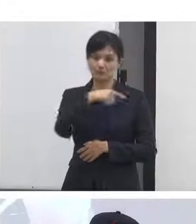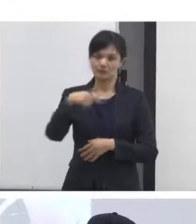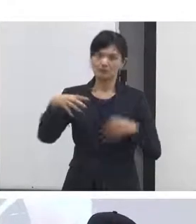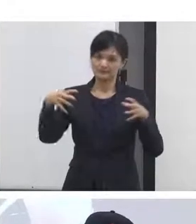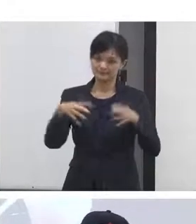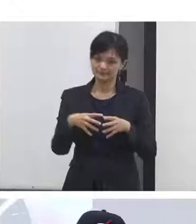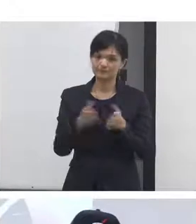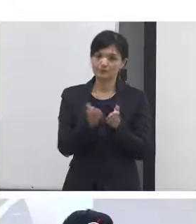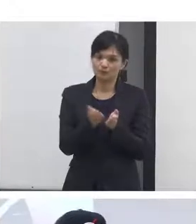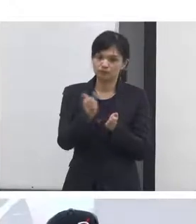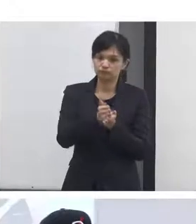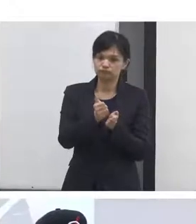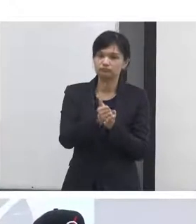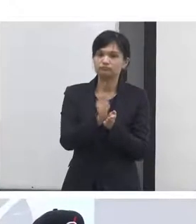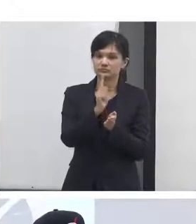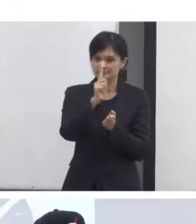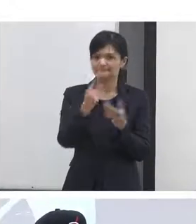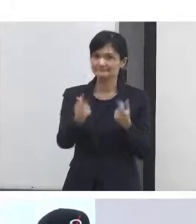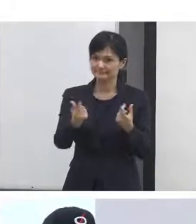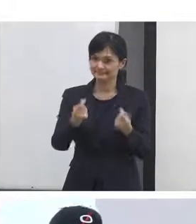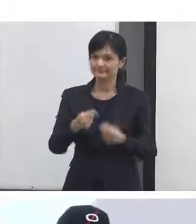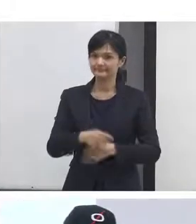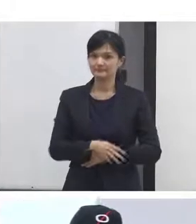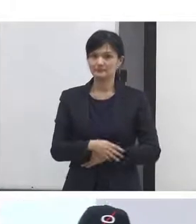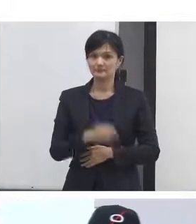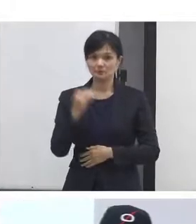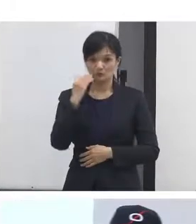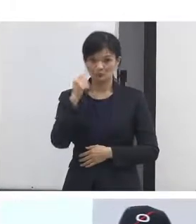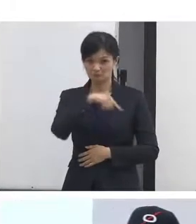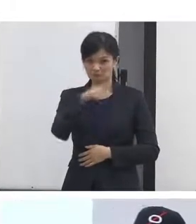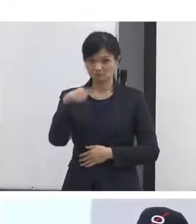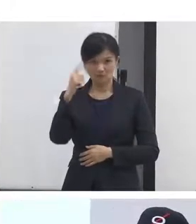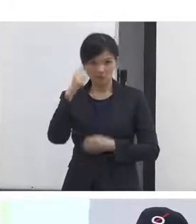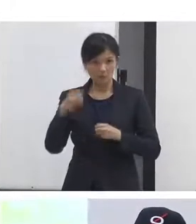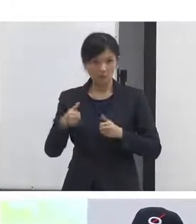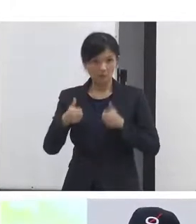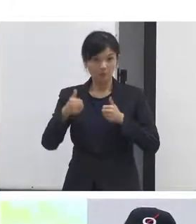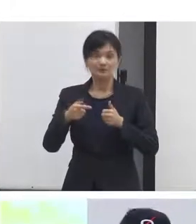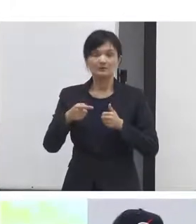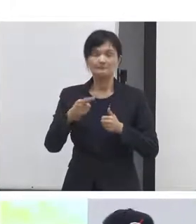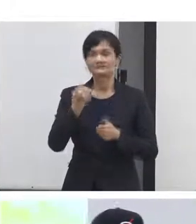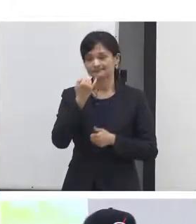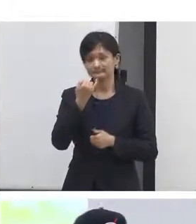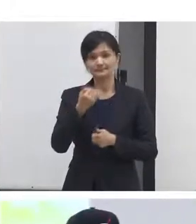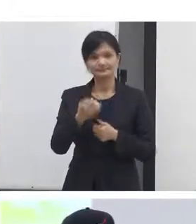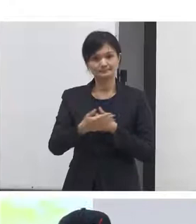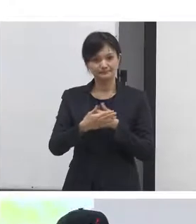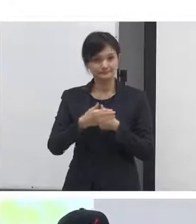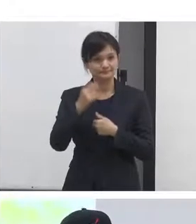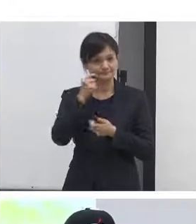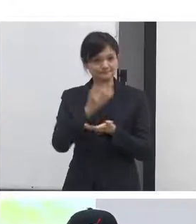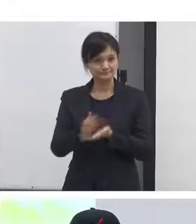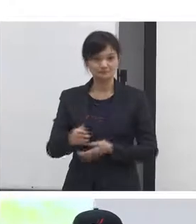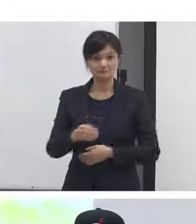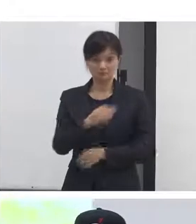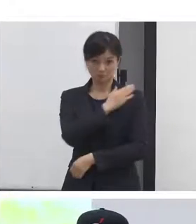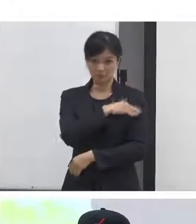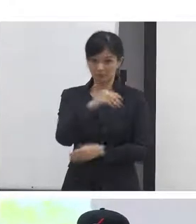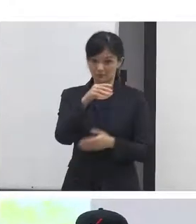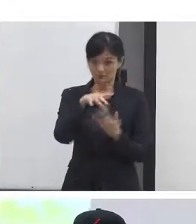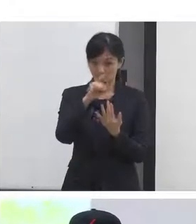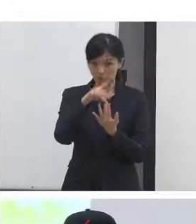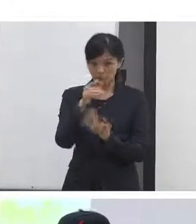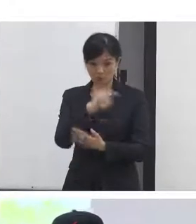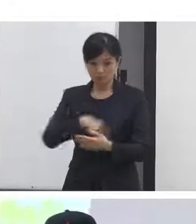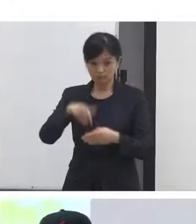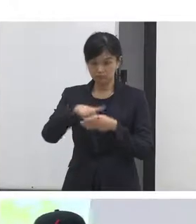认知的时候，我们才有机会好好的去解决刚刚提到的问题。所以还是要提醒大家，无论选出谁，你